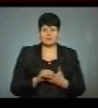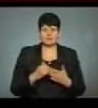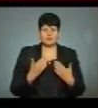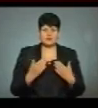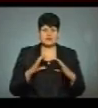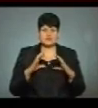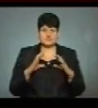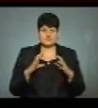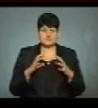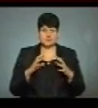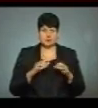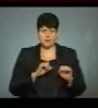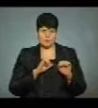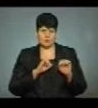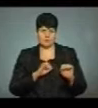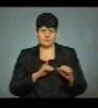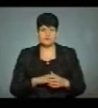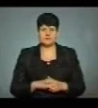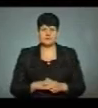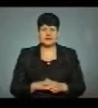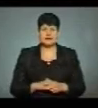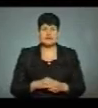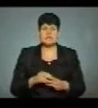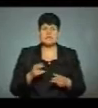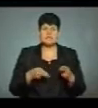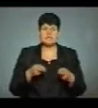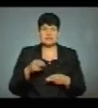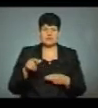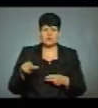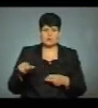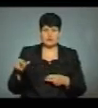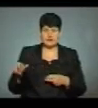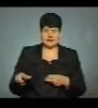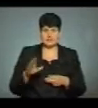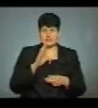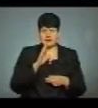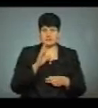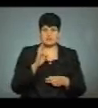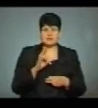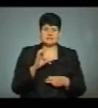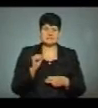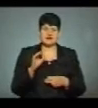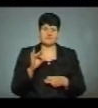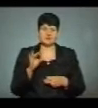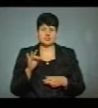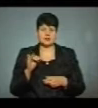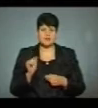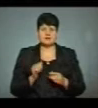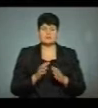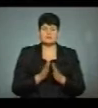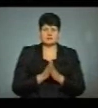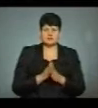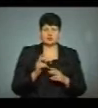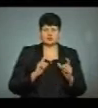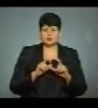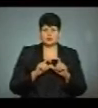світу і до інших людей оборонну позицію. Хірургиня Тернопільського обласного онкодиспансеру Наталія Савочкіна закликала студентів звертатися до